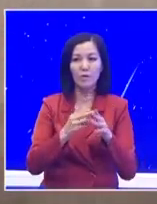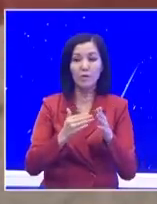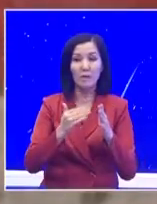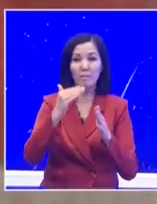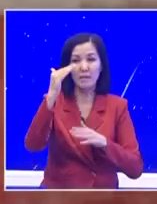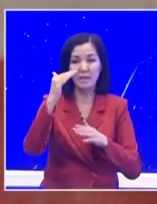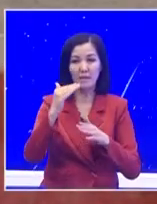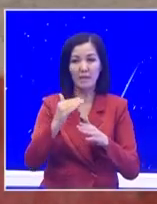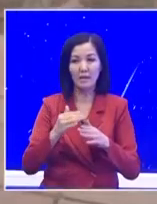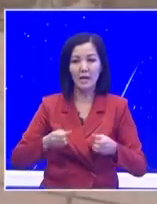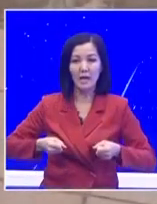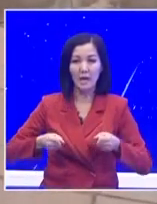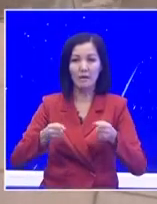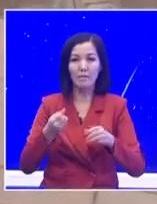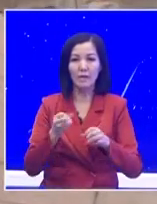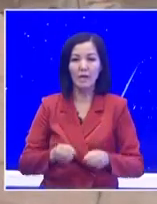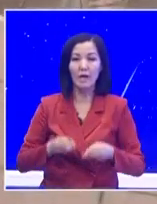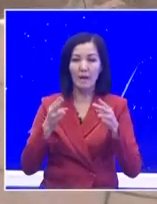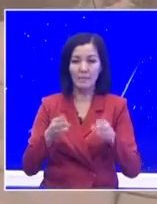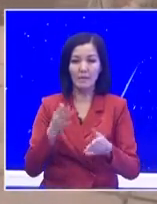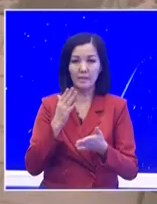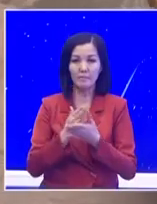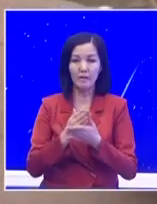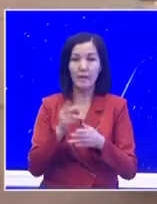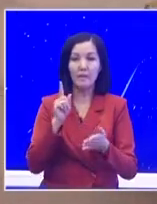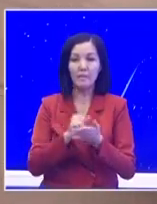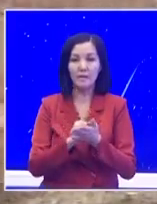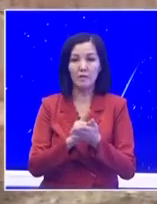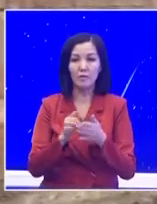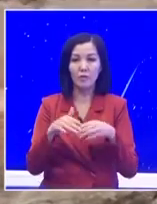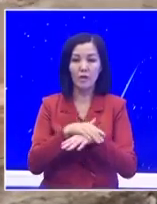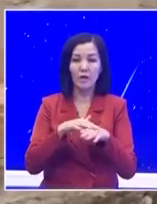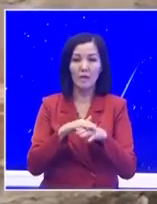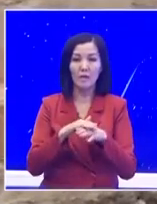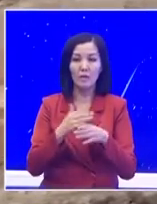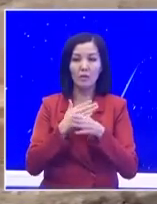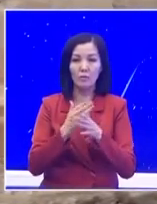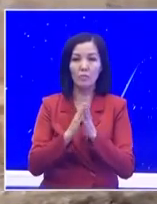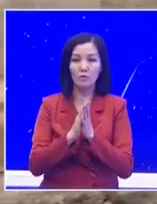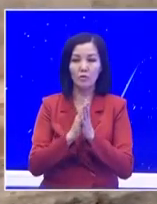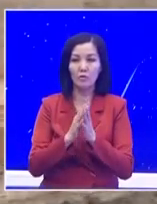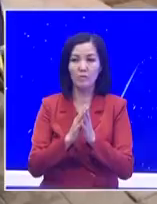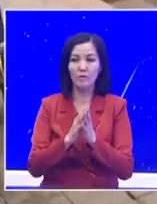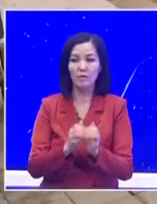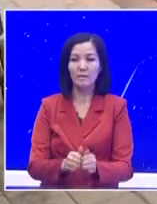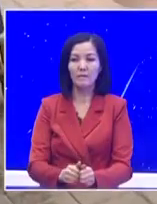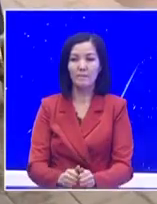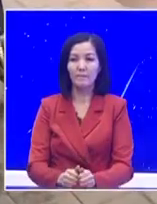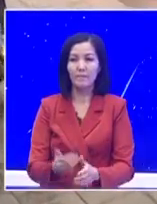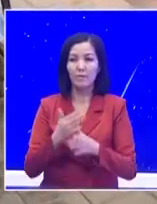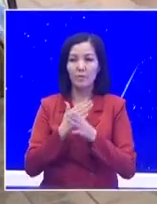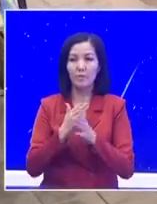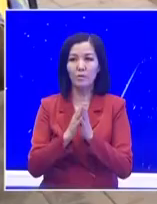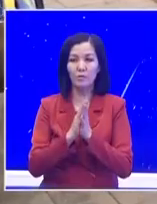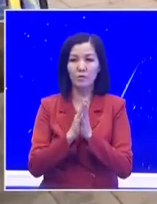Бұл да арбадағылар үшін қауіпті. Сондықтан олар міндетті түрде халықтан көмек сұрауға мәжбүр. Көмектесіп жіберіңіз